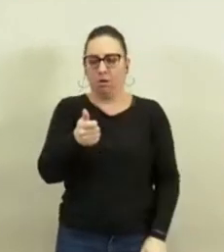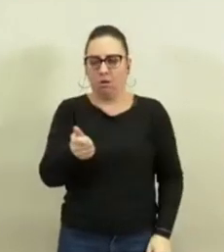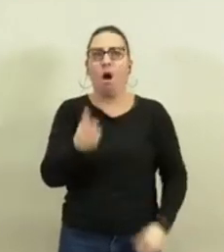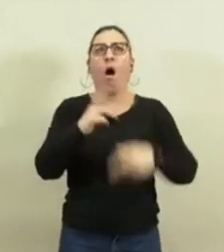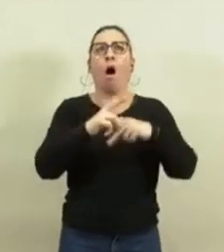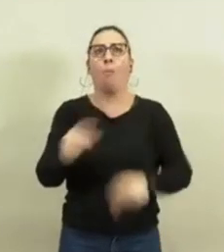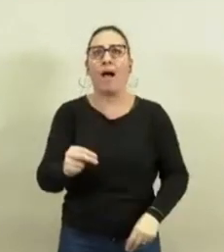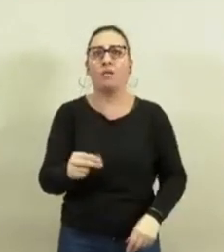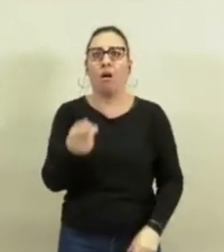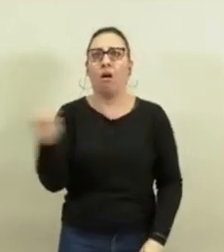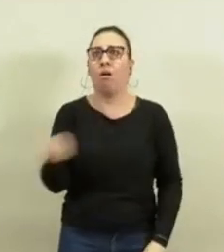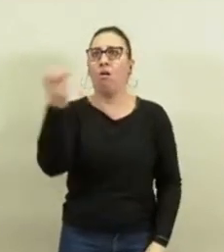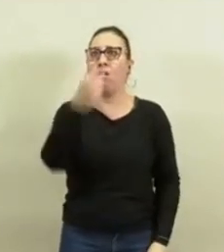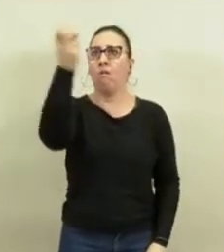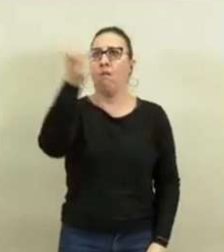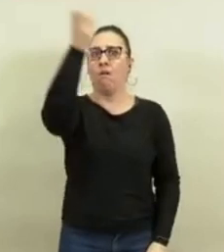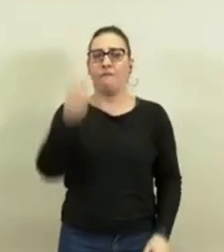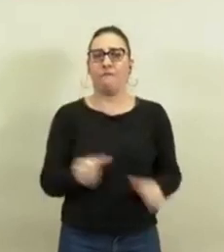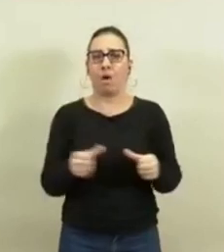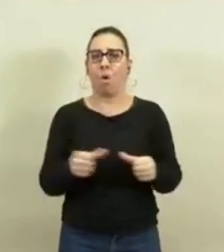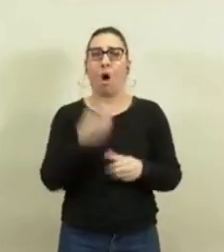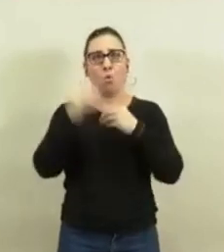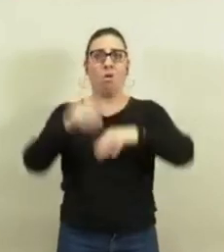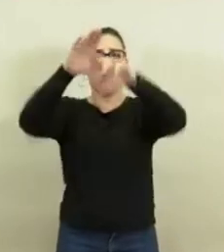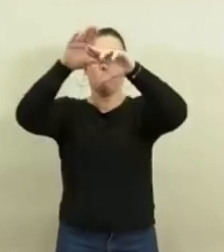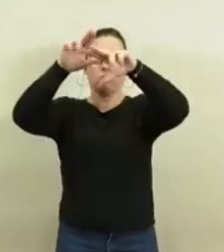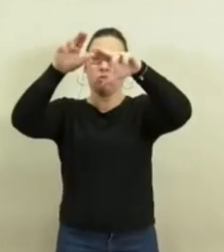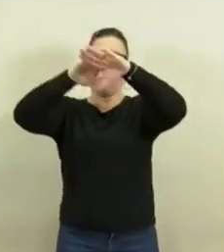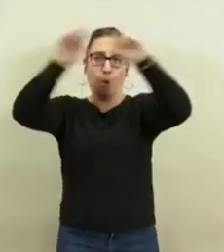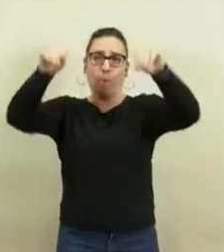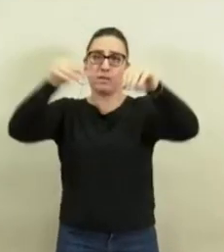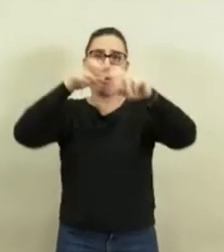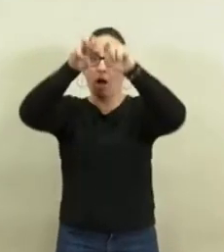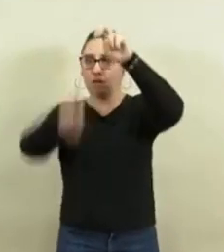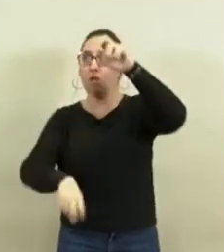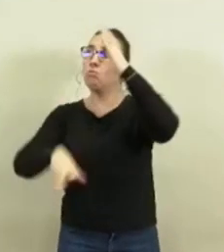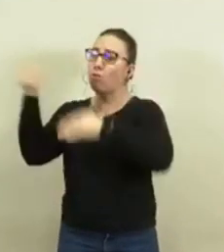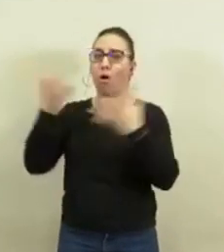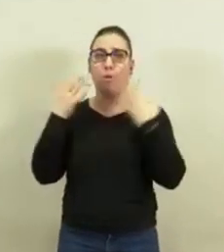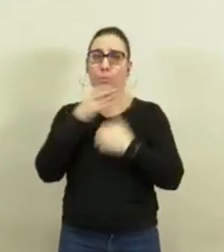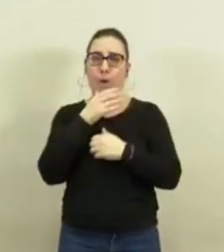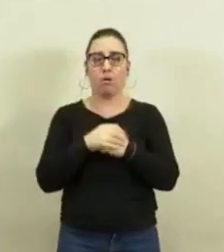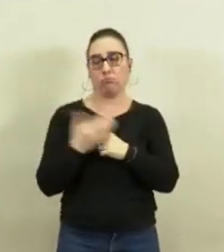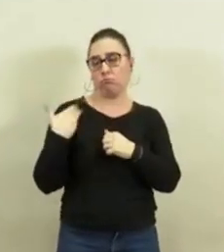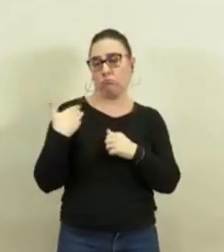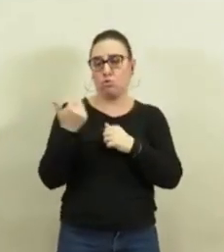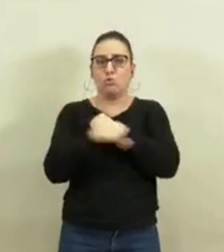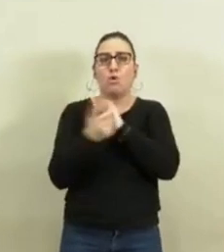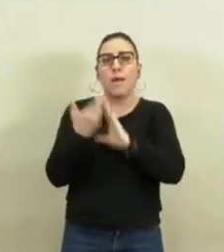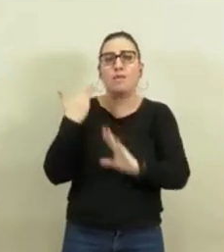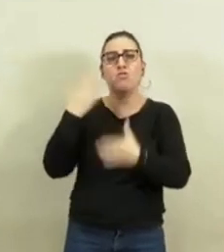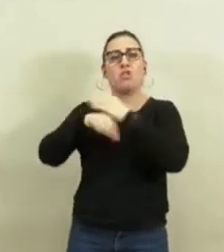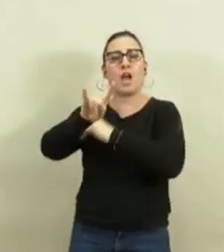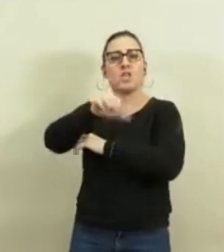handicap assignées à leur appartement et font de leur vie un enfer. Il y a quelques semaines, une habitante en fauteuil d'un logement social